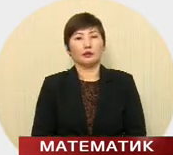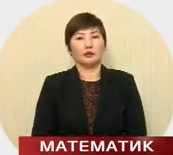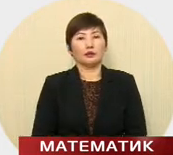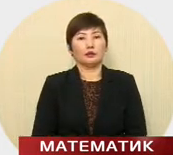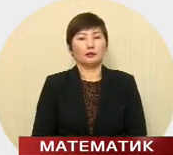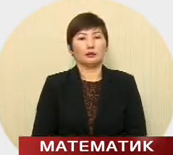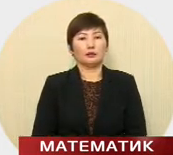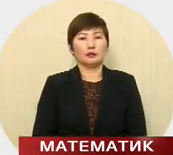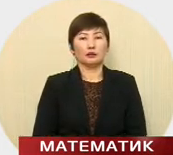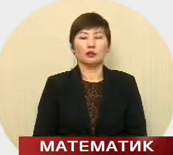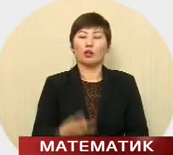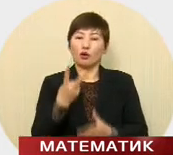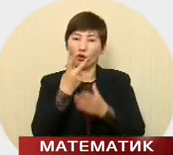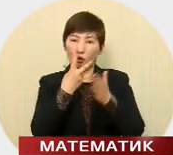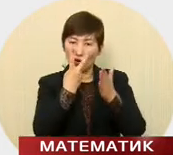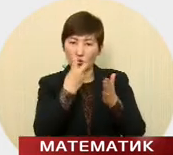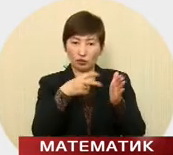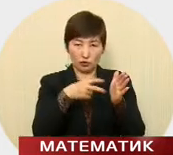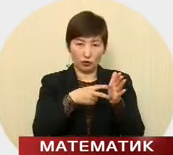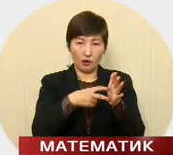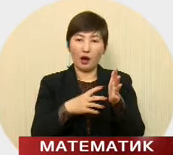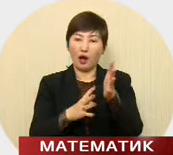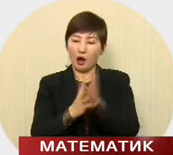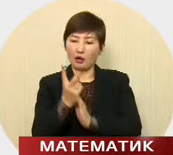За үүнийг 2 тавах юм бол